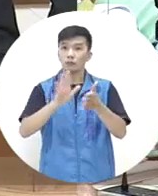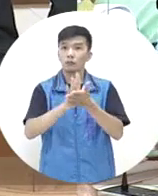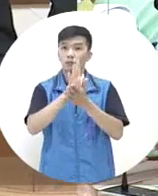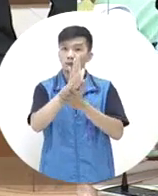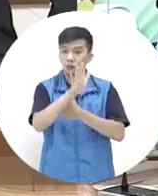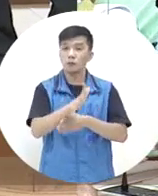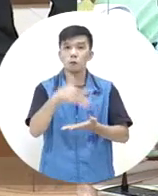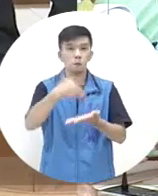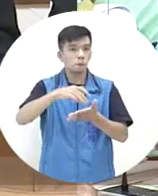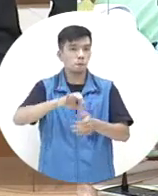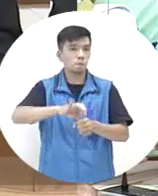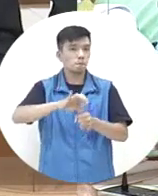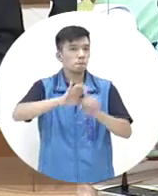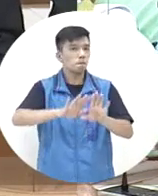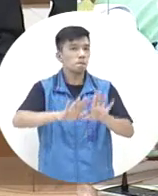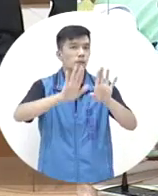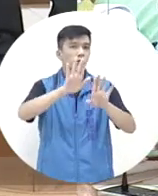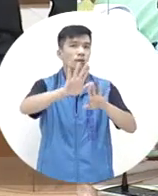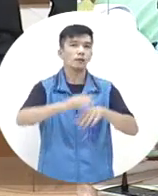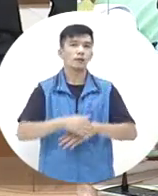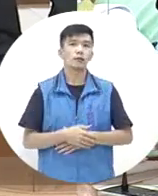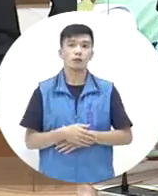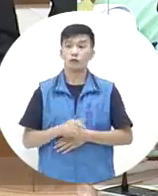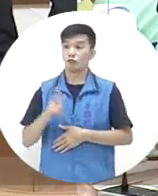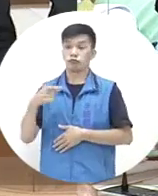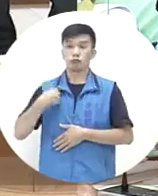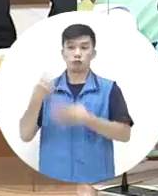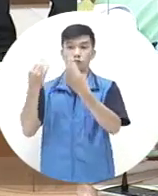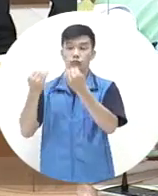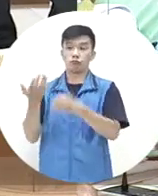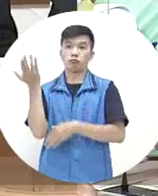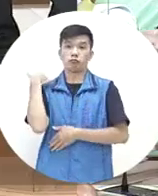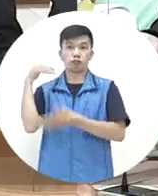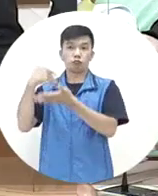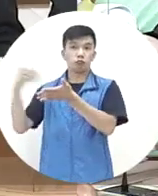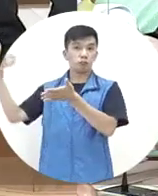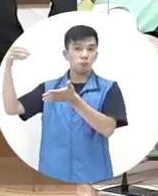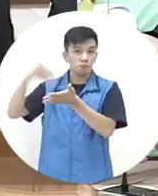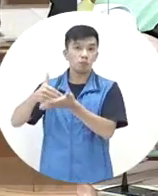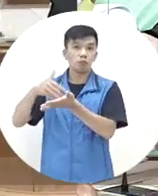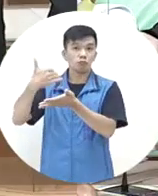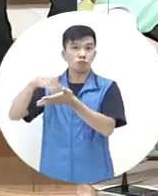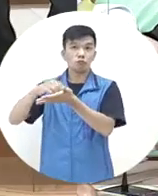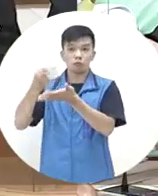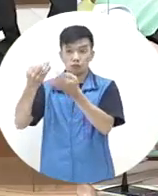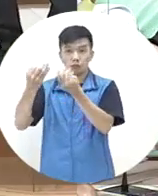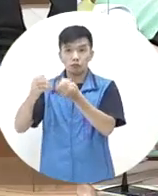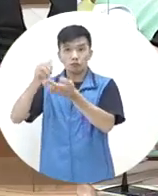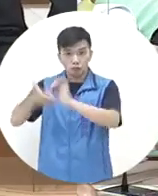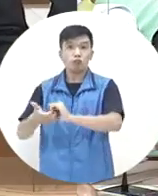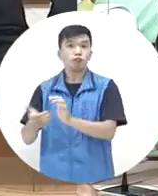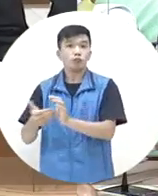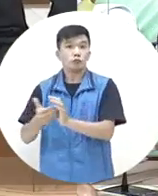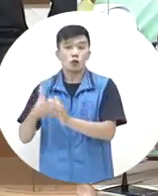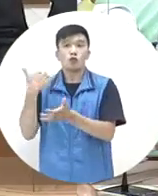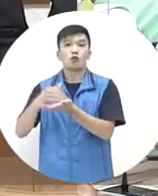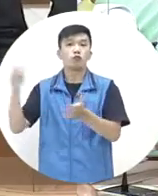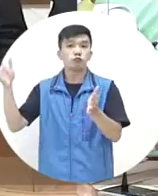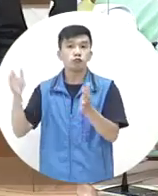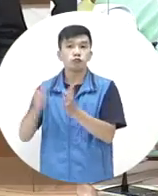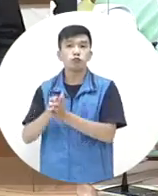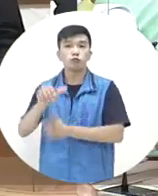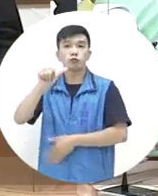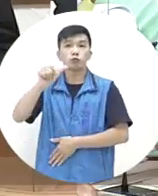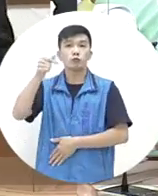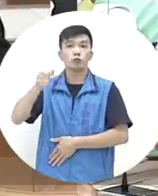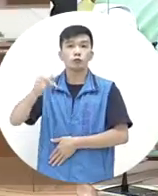上 我这个数字都是来自于决算的报告、啊、还有你们提供的资料啊就是这亏损 5.5 亿啊这哪有错